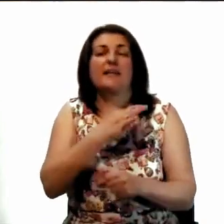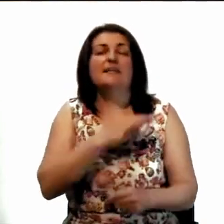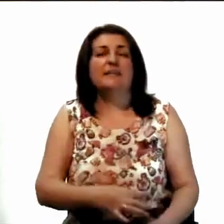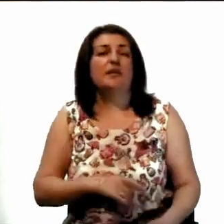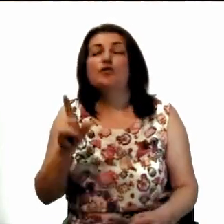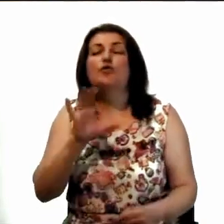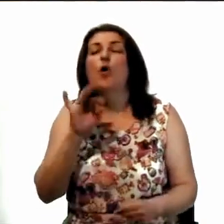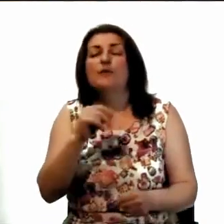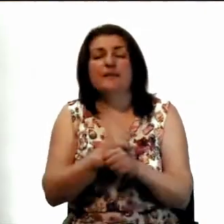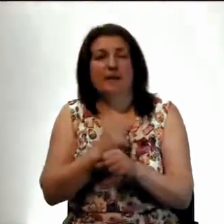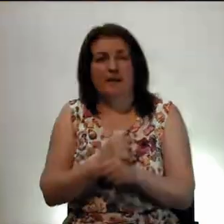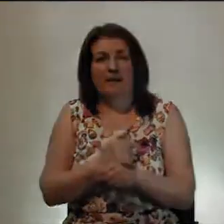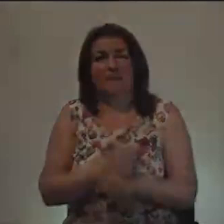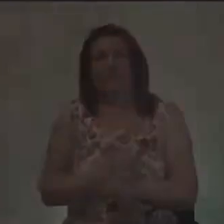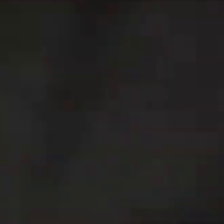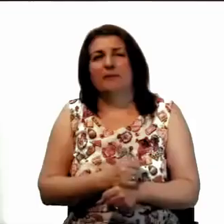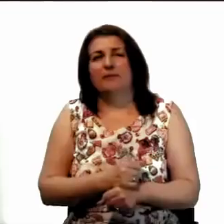что он сделал?